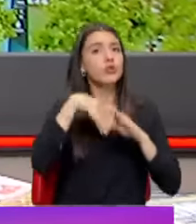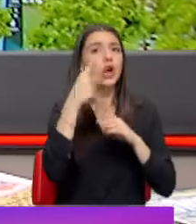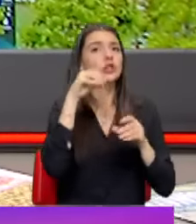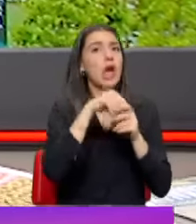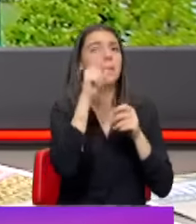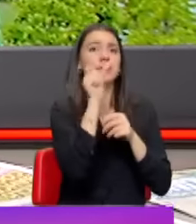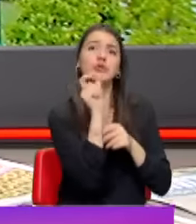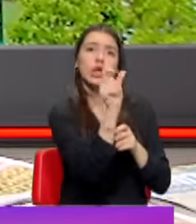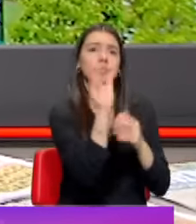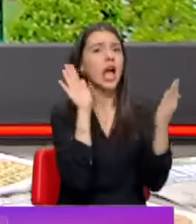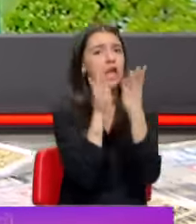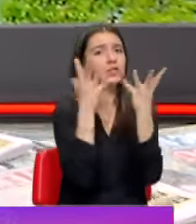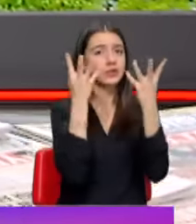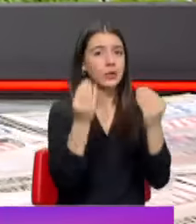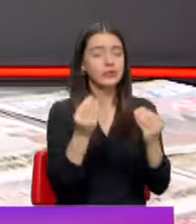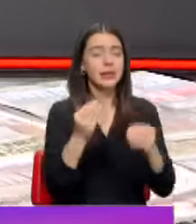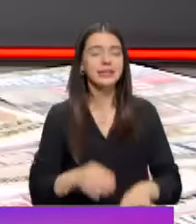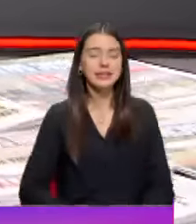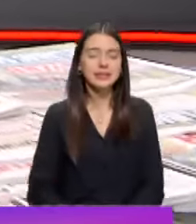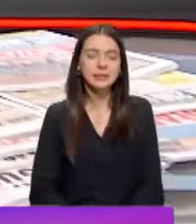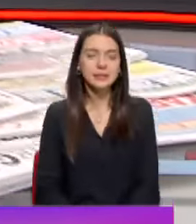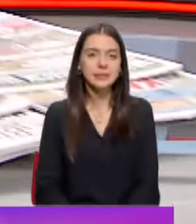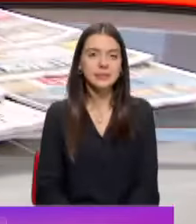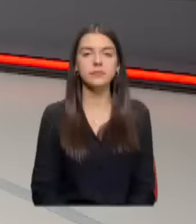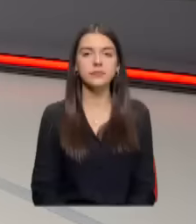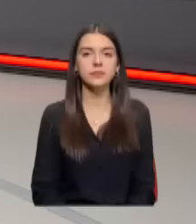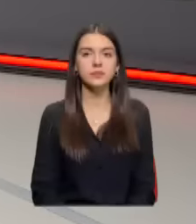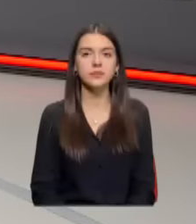söz için karşınızda olacağız.